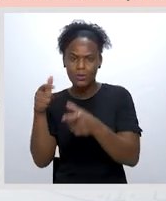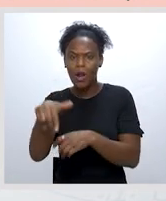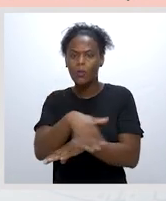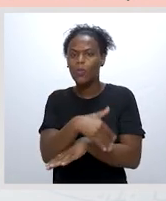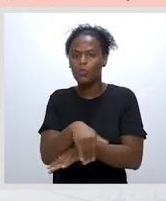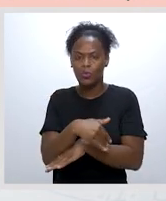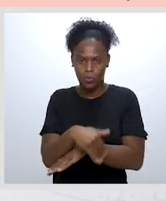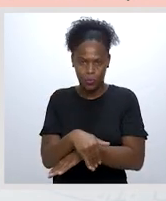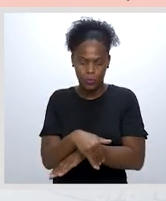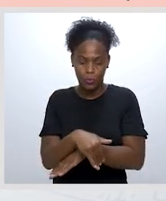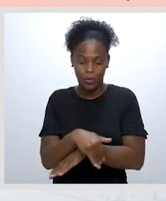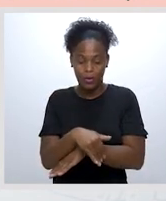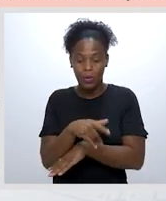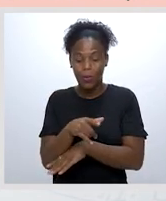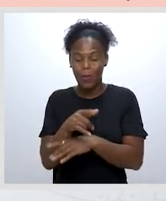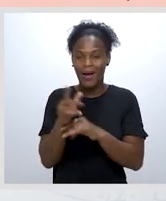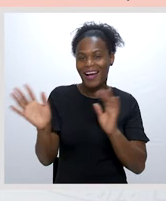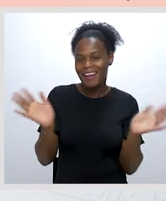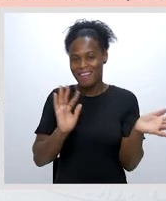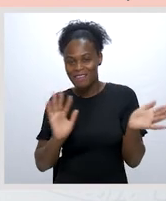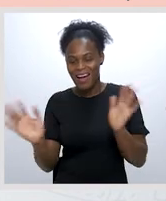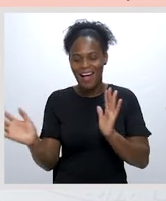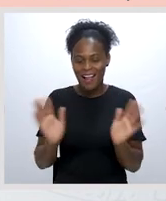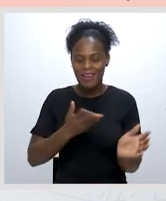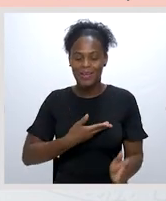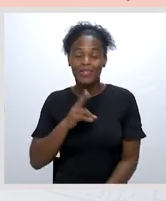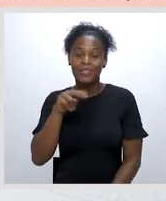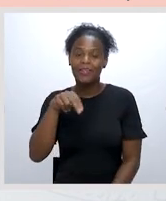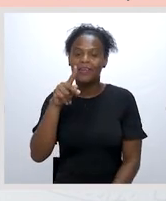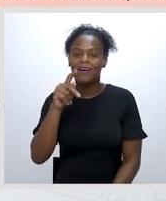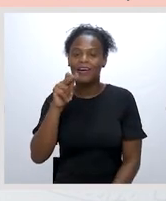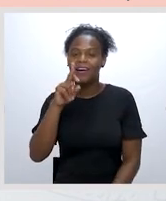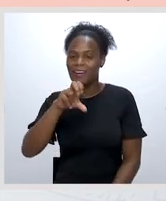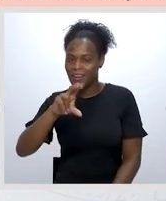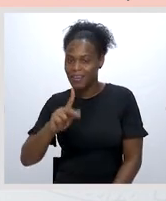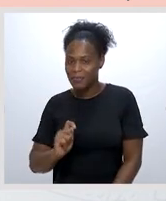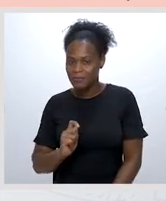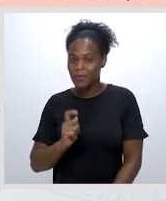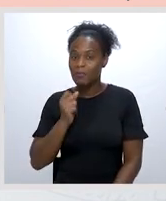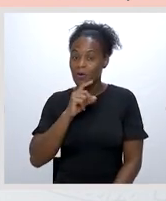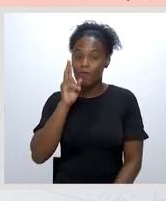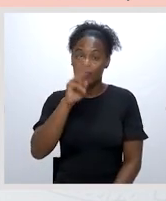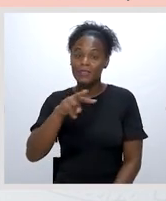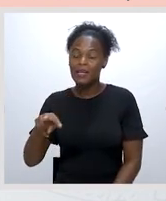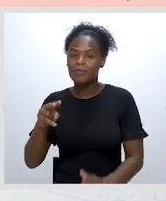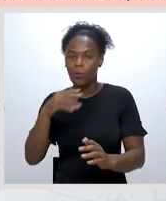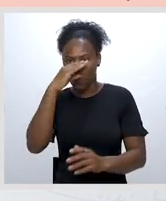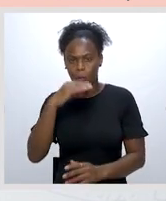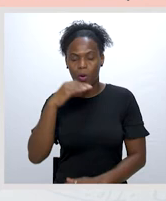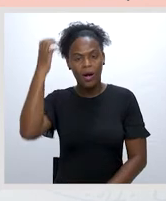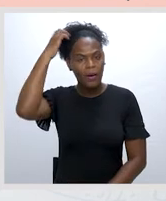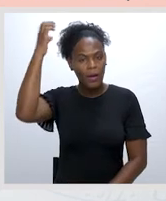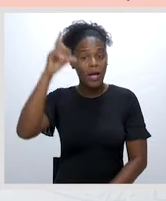déguisés dans les rues au carnaval de Dunkerque, c'est ça. On peut visiter la chambre du roi